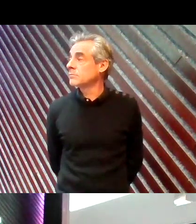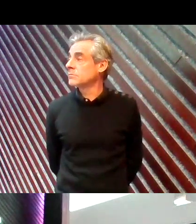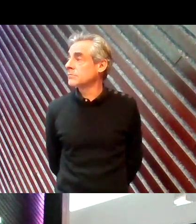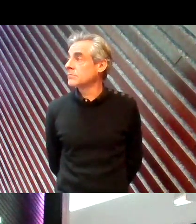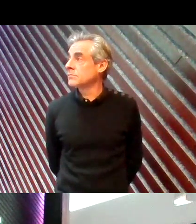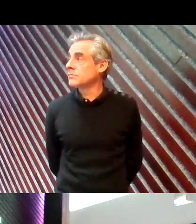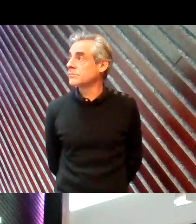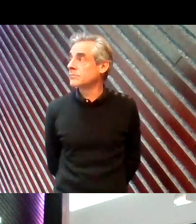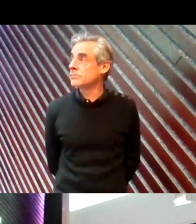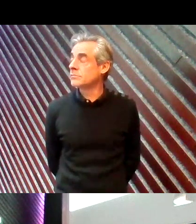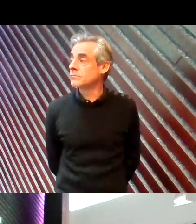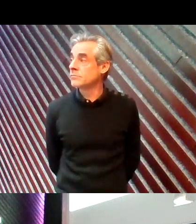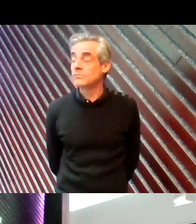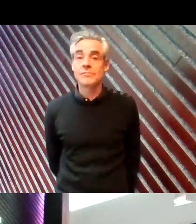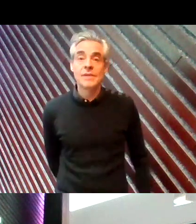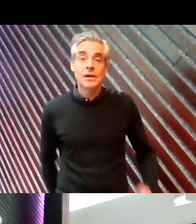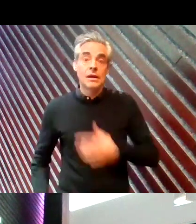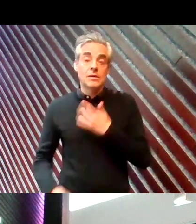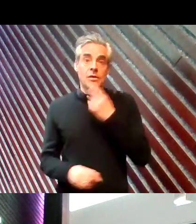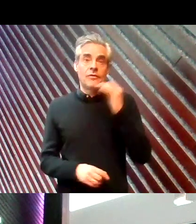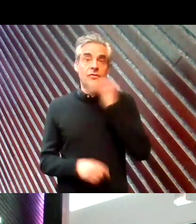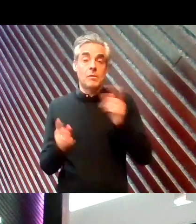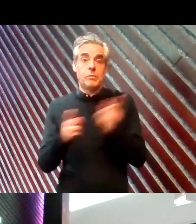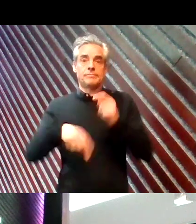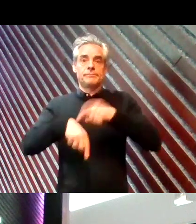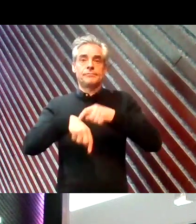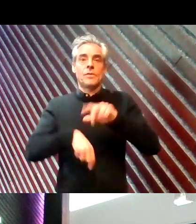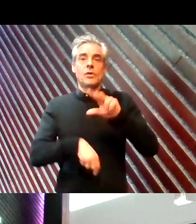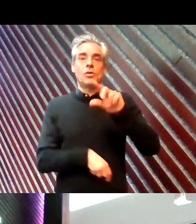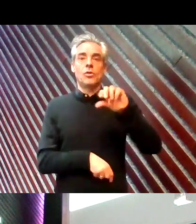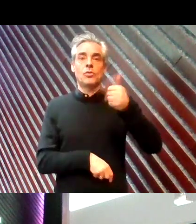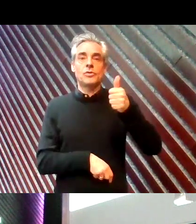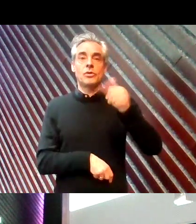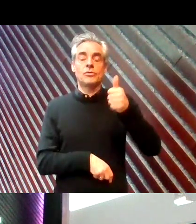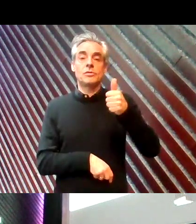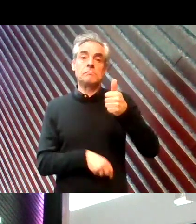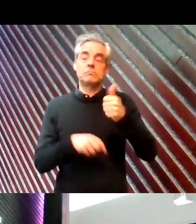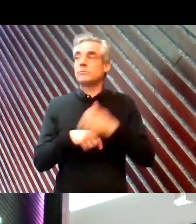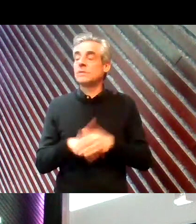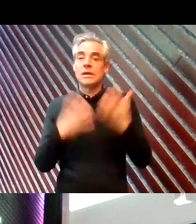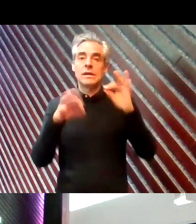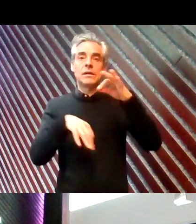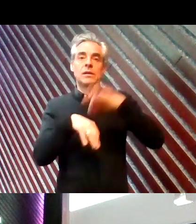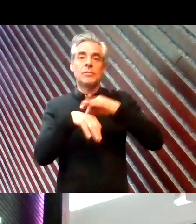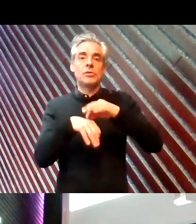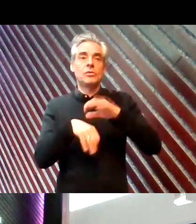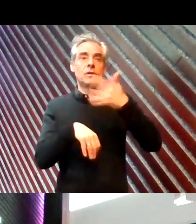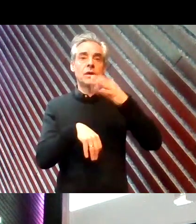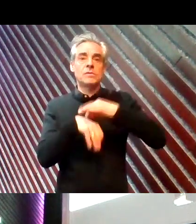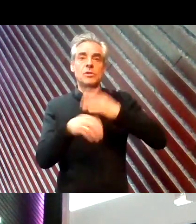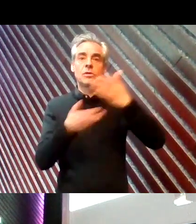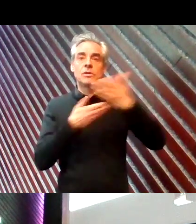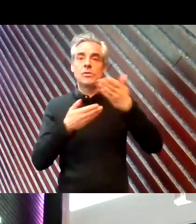c'est intéressant ça passe trop vite donc il est déjà 11h03 je me propose quand même de se donner encore 10 minutes à un quart d'heure pour les